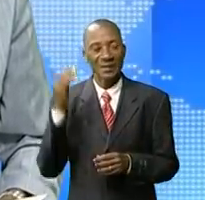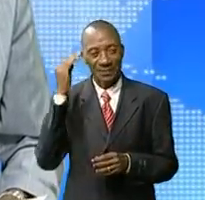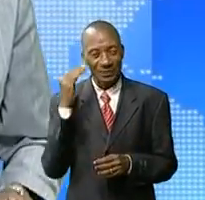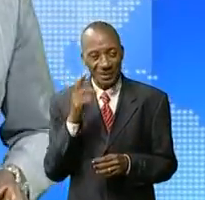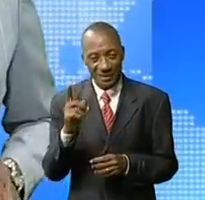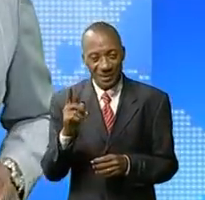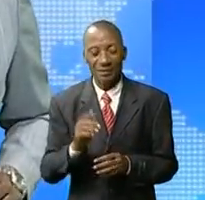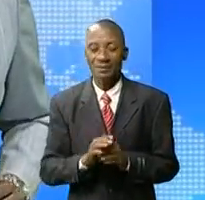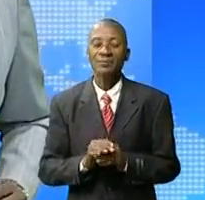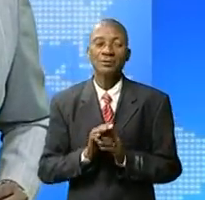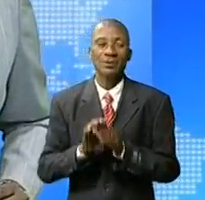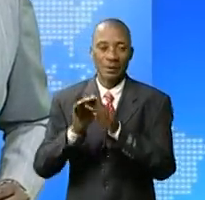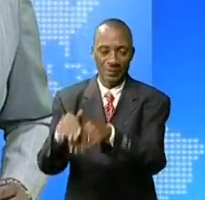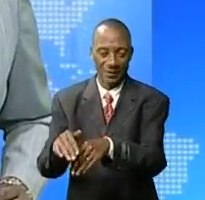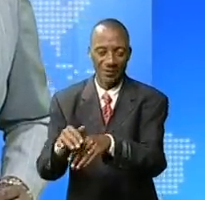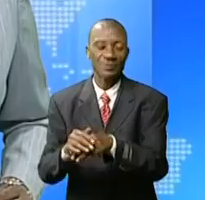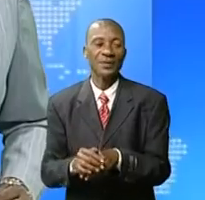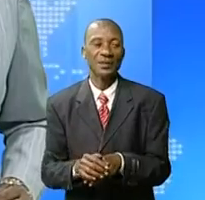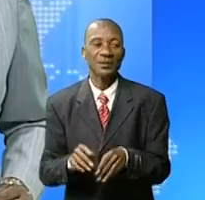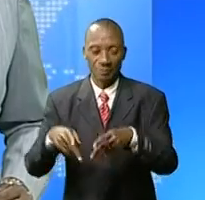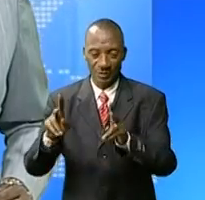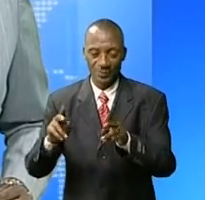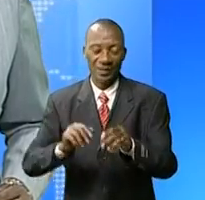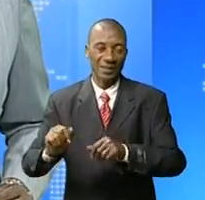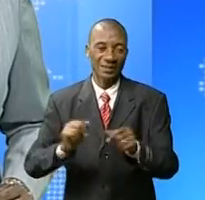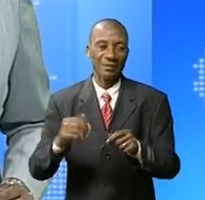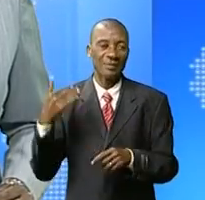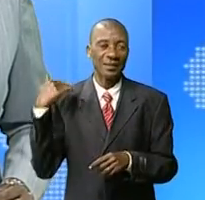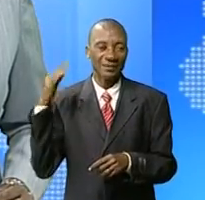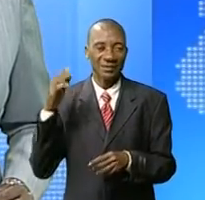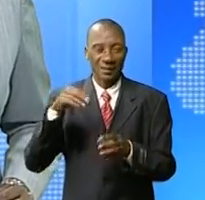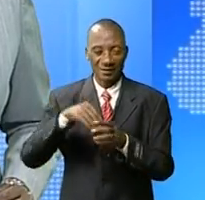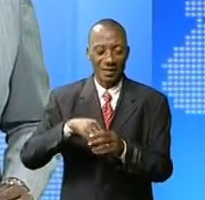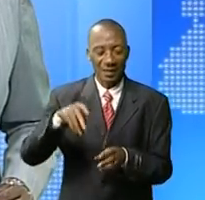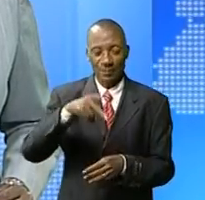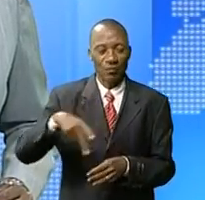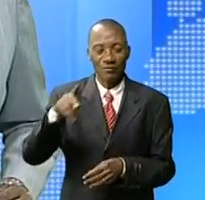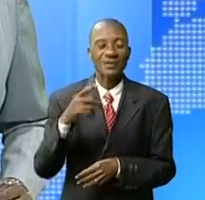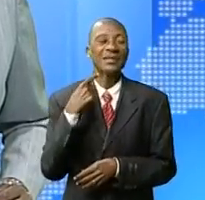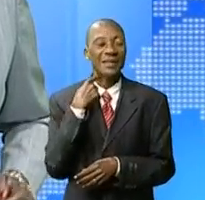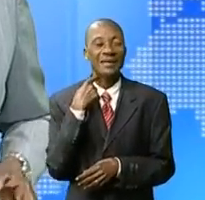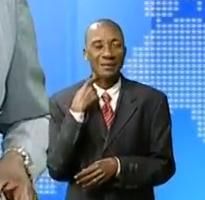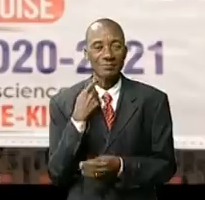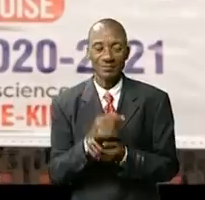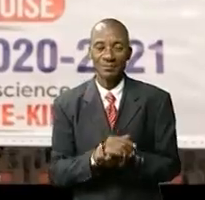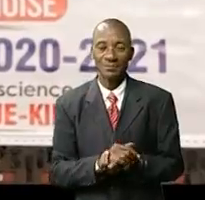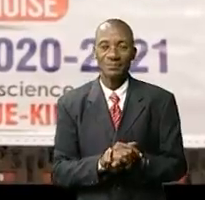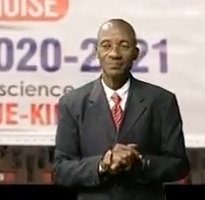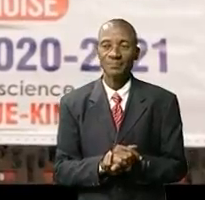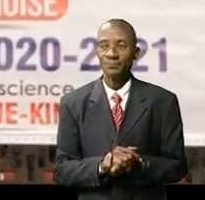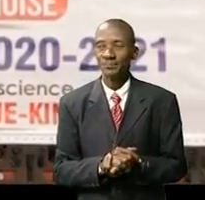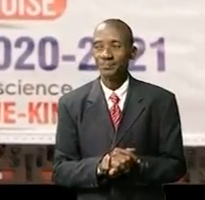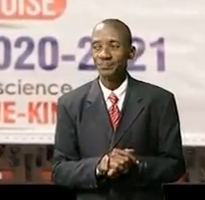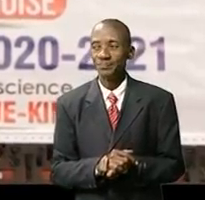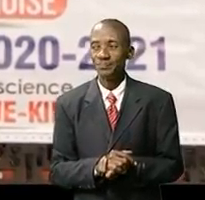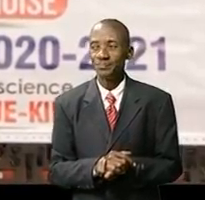à partir du centre hospitalier de la clinique quinoise dans la commune de la Gombe. Rodépanda.